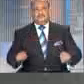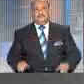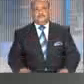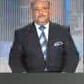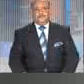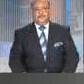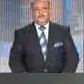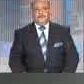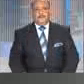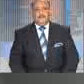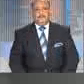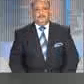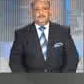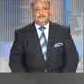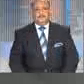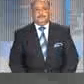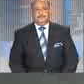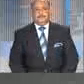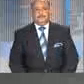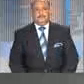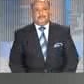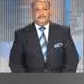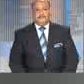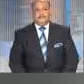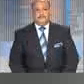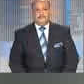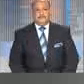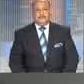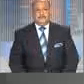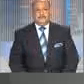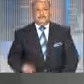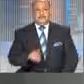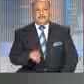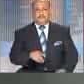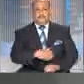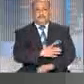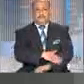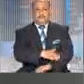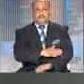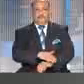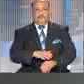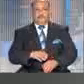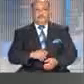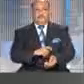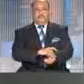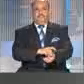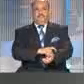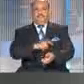نتاع قرض، نتاع قرار نتاع قرض، فهمتني، وجاي عندي خاطر عندي التزامات مع مزودين،